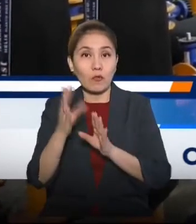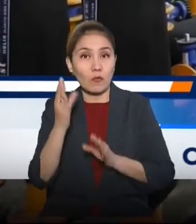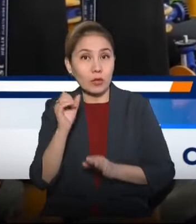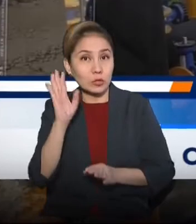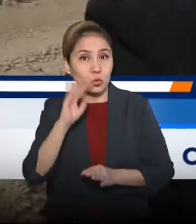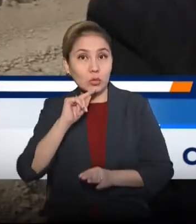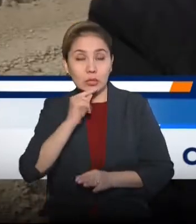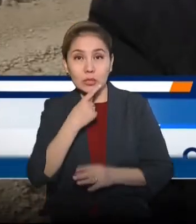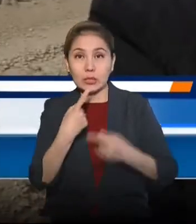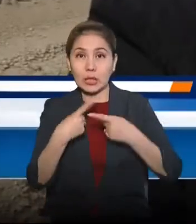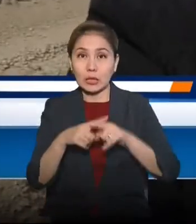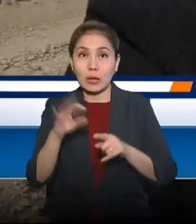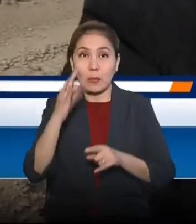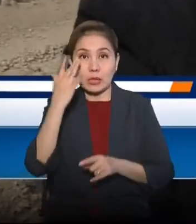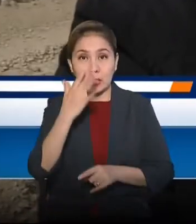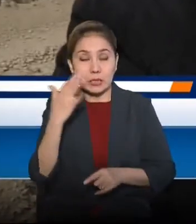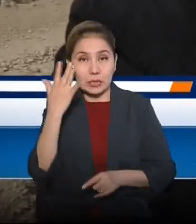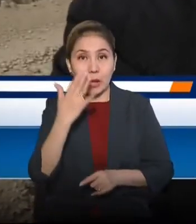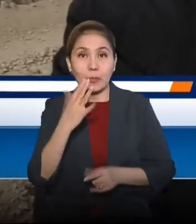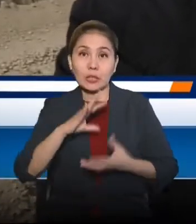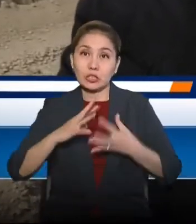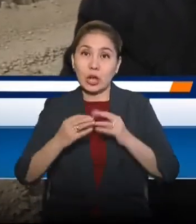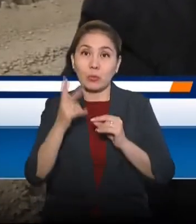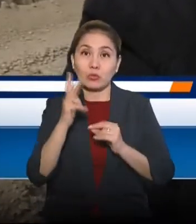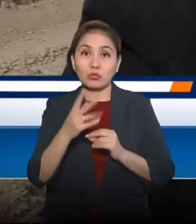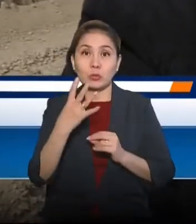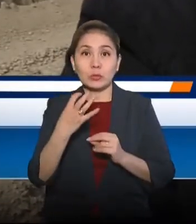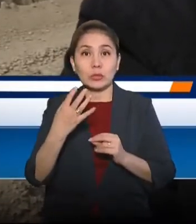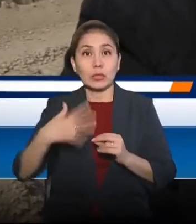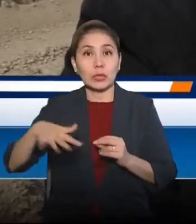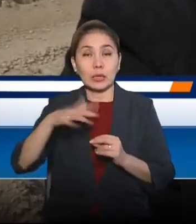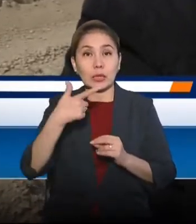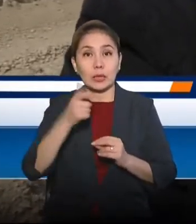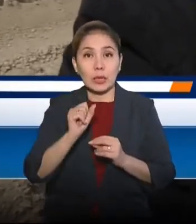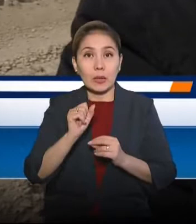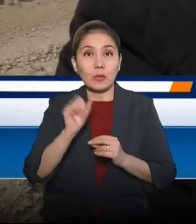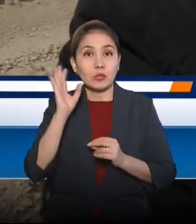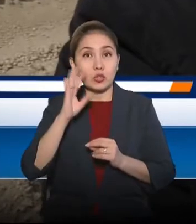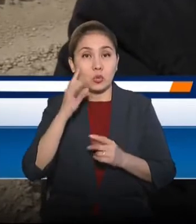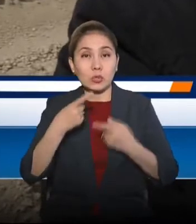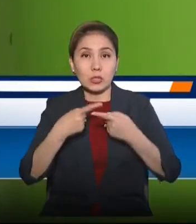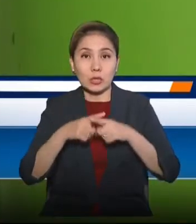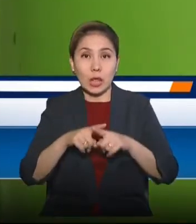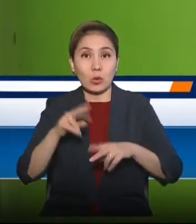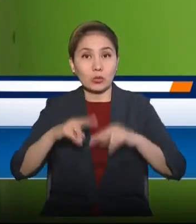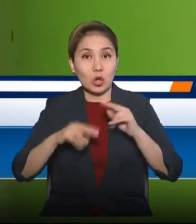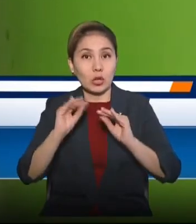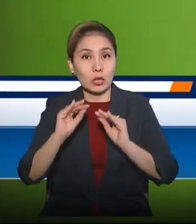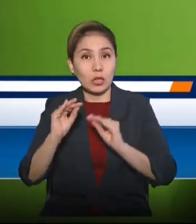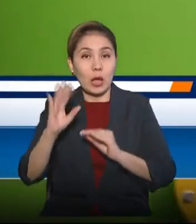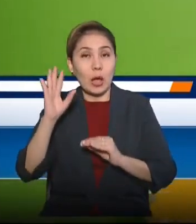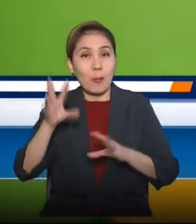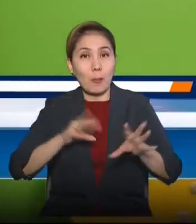tejovchi texnologiyalarni joriy qilish maqsadida jami 3141 gektar maydonda suv texnologiyalarini joriy qilgan holda paxta,